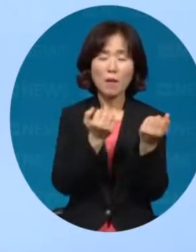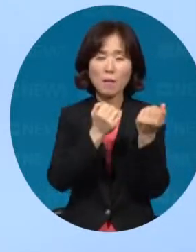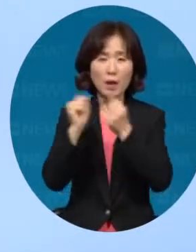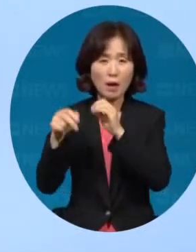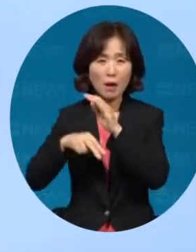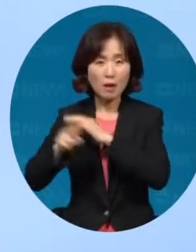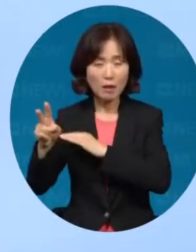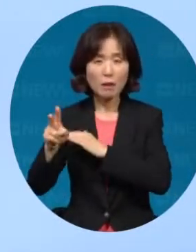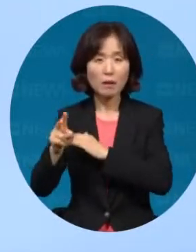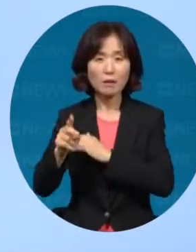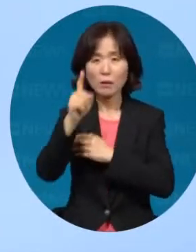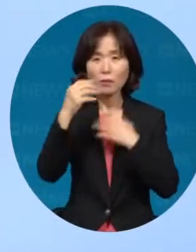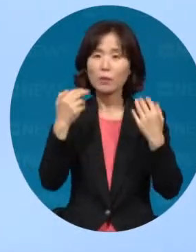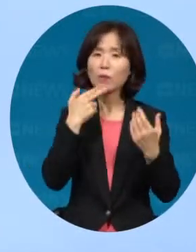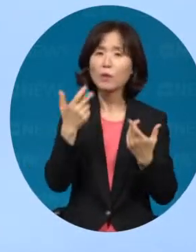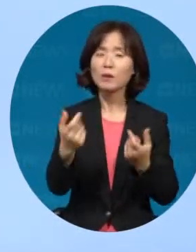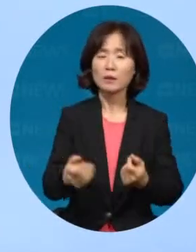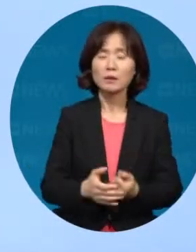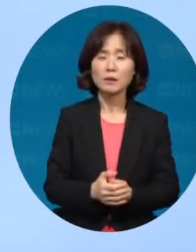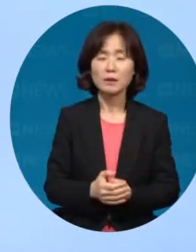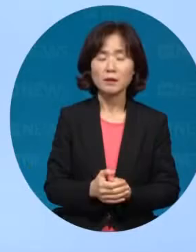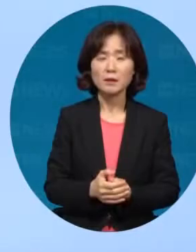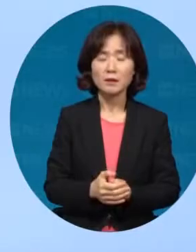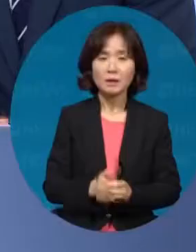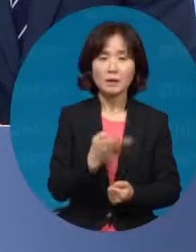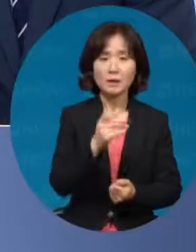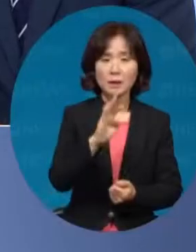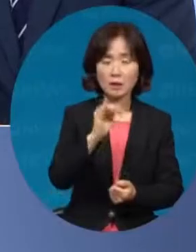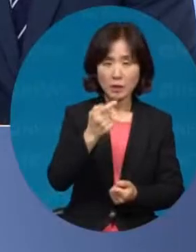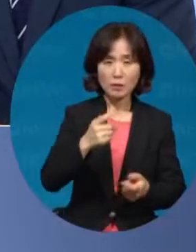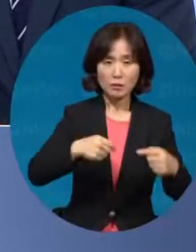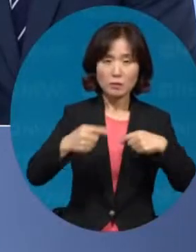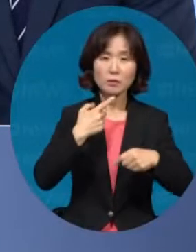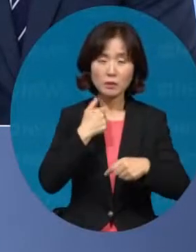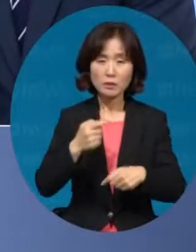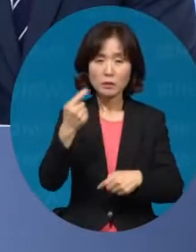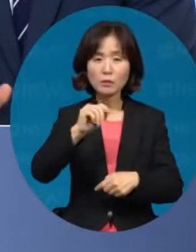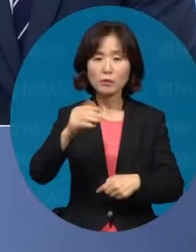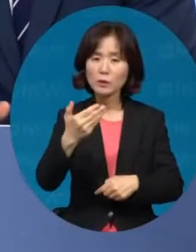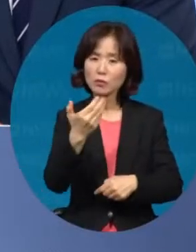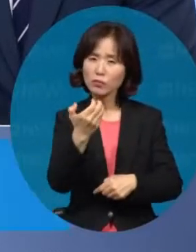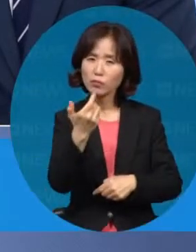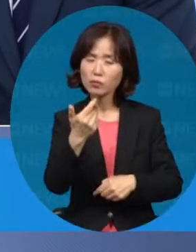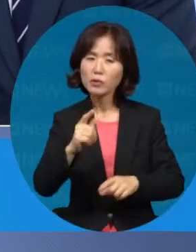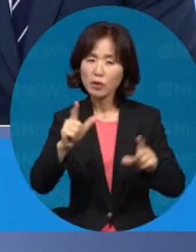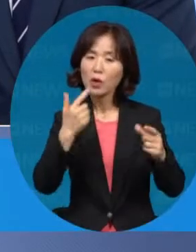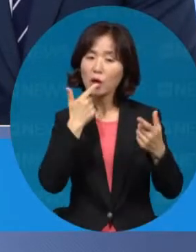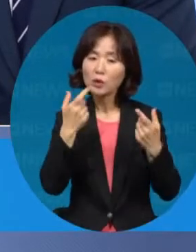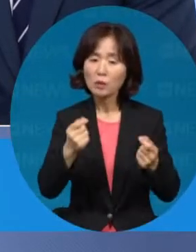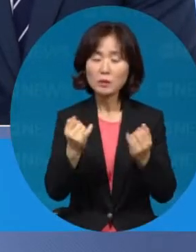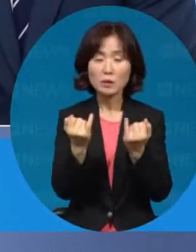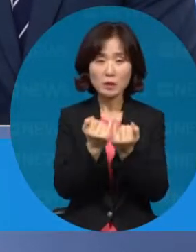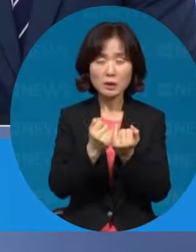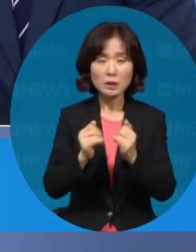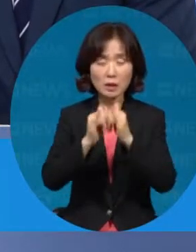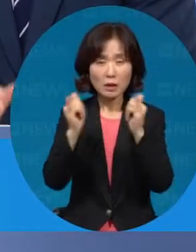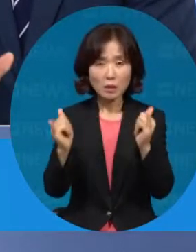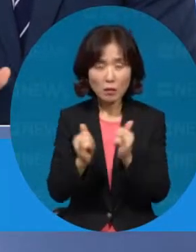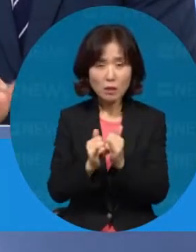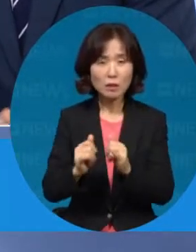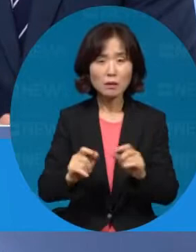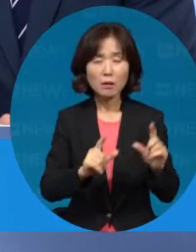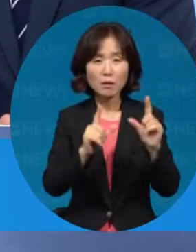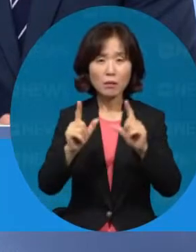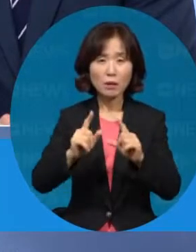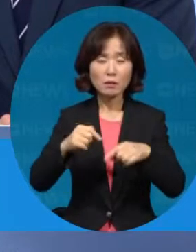상태 인데요 4 시민들은 탈레반이 통치했던 1990년대 중반 처럼 여성들이 사회 생활과 정치 참여를 할 수